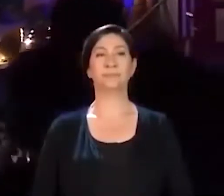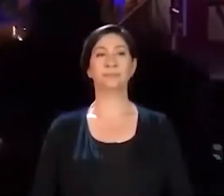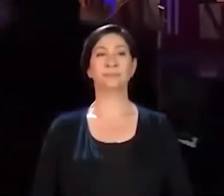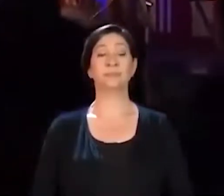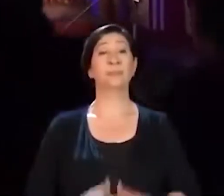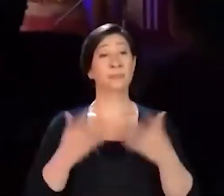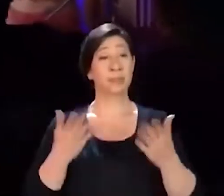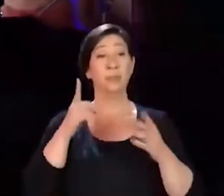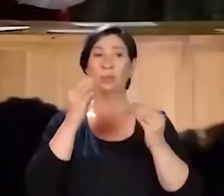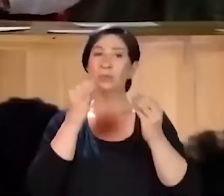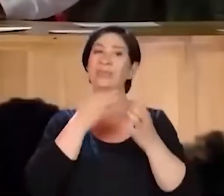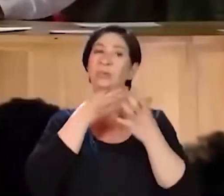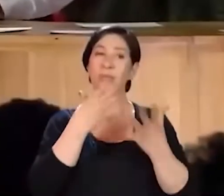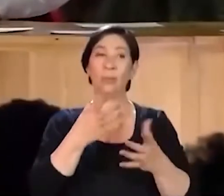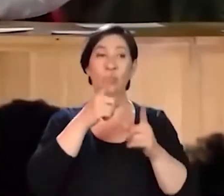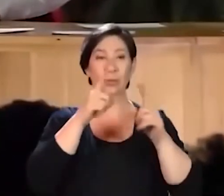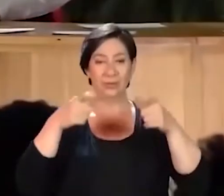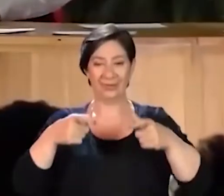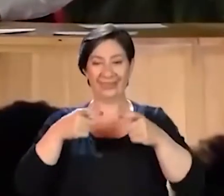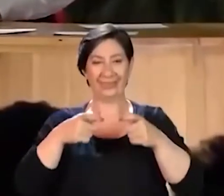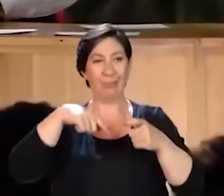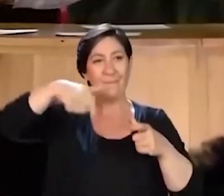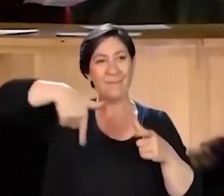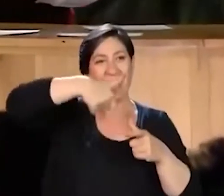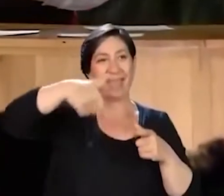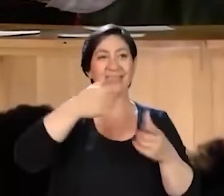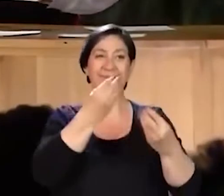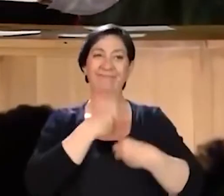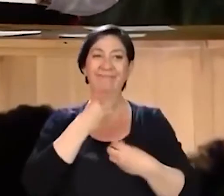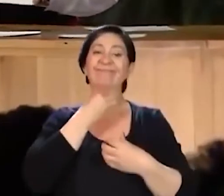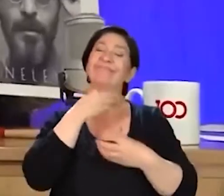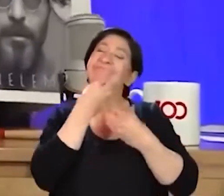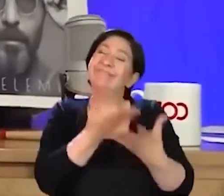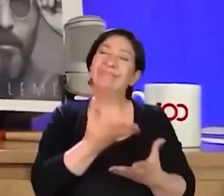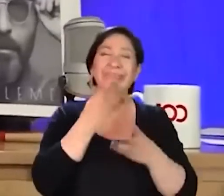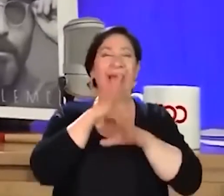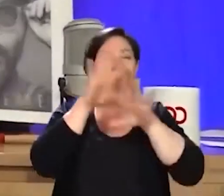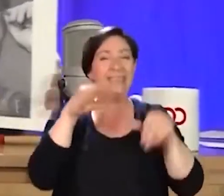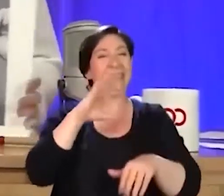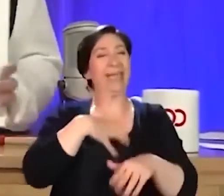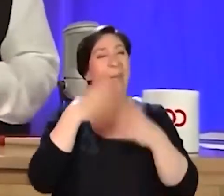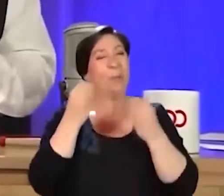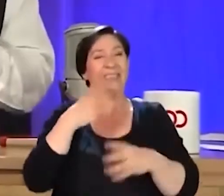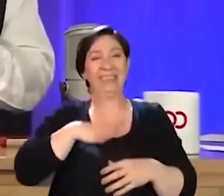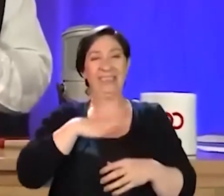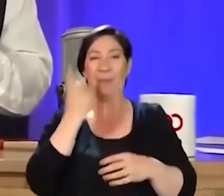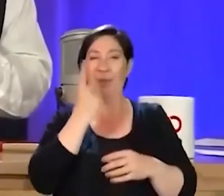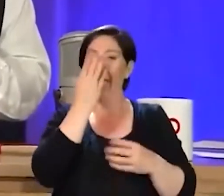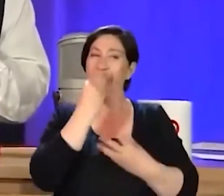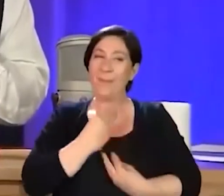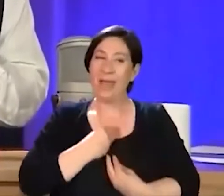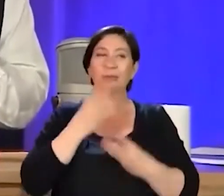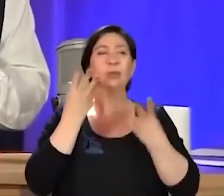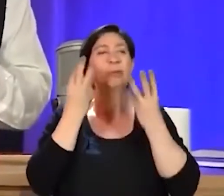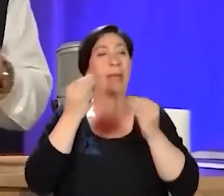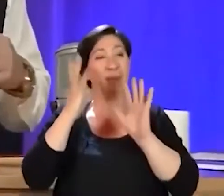Bu arada hemen teşekkür ediyorum Bana bu 33'lüğü getirdiğin için Harikulade bir armağan herkesin sahip olmak isteyeceği bir armağan çok güzel